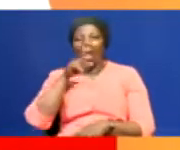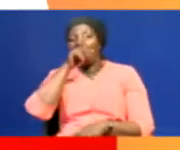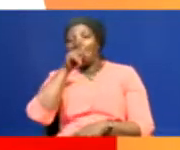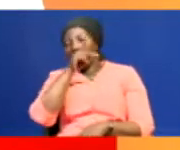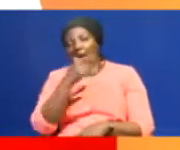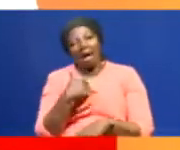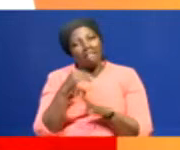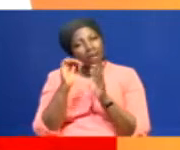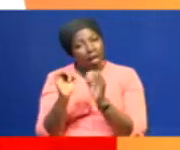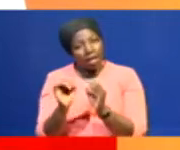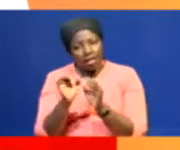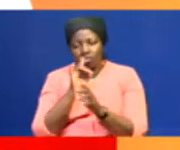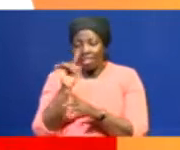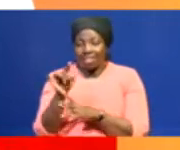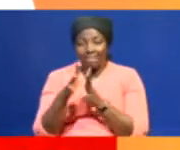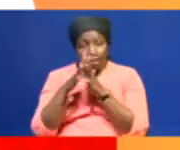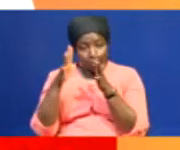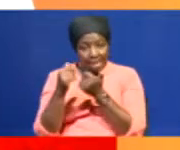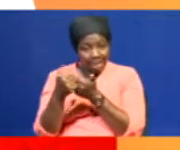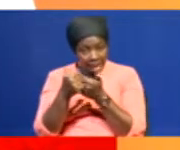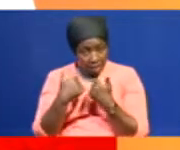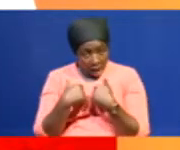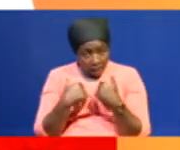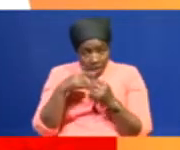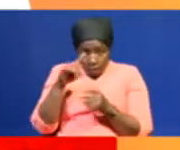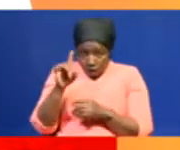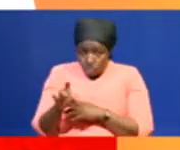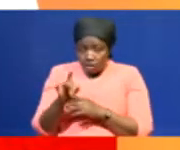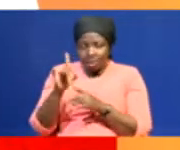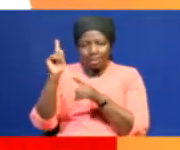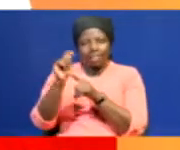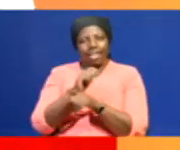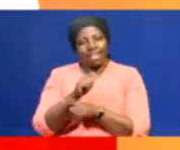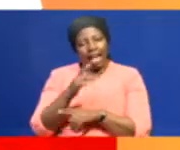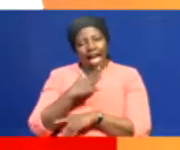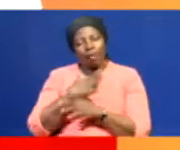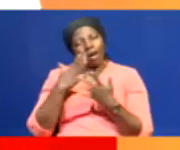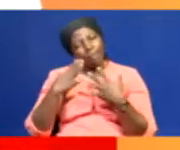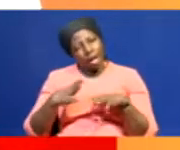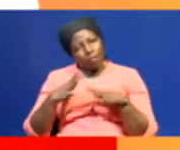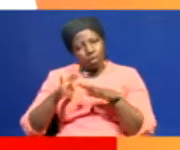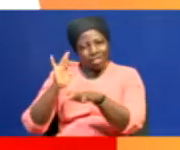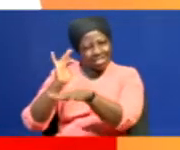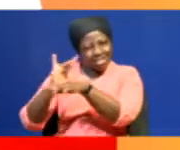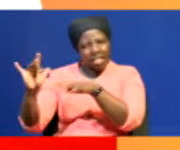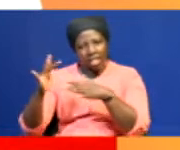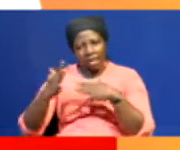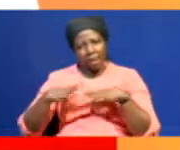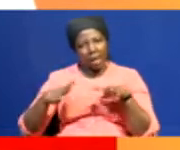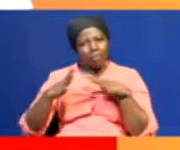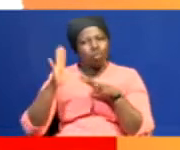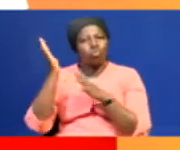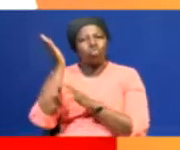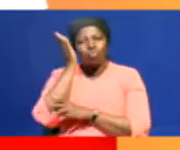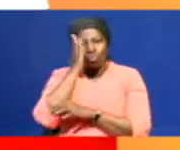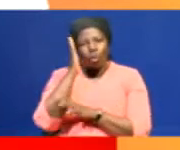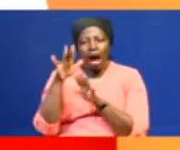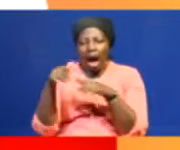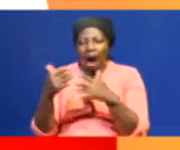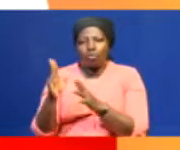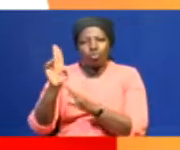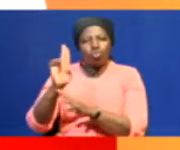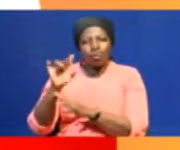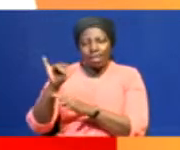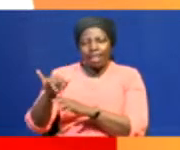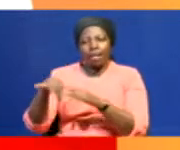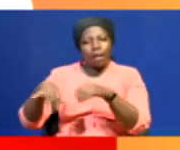changamoto ambayo tuko nayo na tunafaa tufanye tu train watu wetu tu sensitize sana waweze kujua jinsi ya kutumia hizi